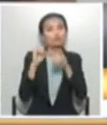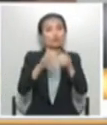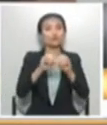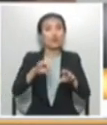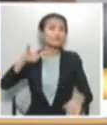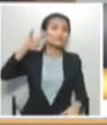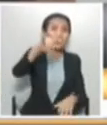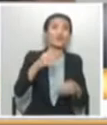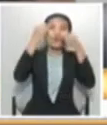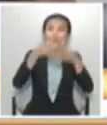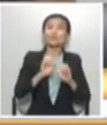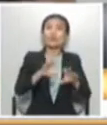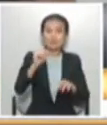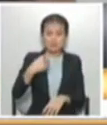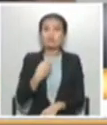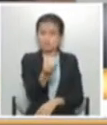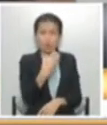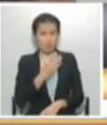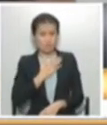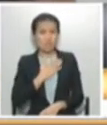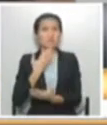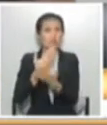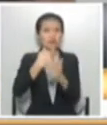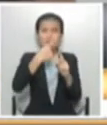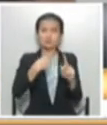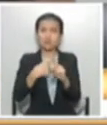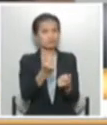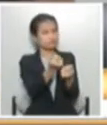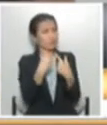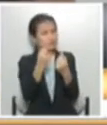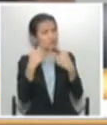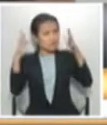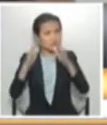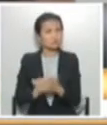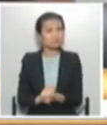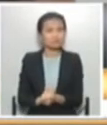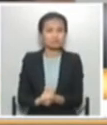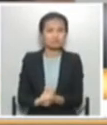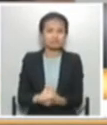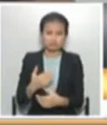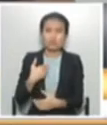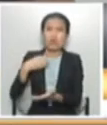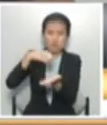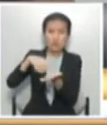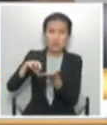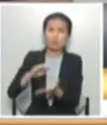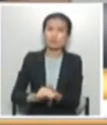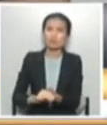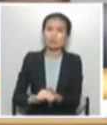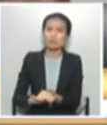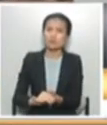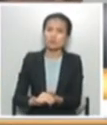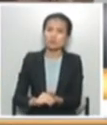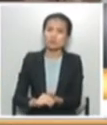แล้วก็ร้องเรียนว่าหลายเดือนแล้วไม่ได้รับเงินเดือนนะครับได้รับความเดือดร้อนมากซึ่งก็กล่าวกับผมว่าเขาได้ใช้เงินไปทำอะไรบ้